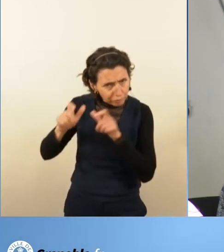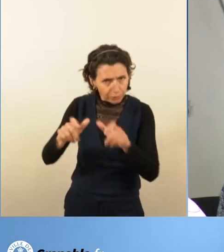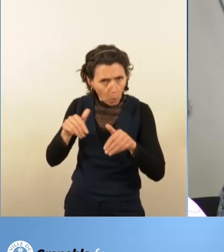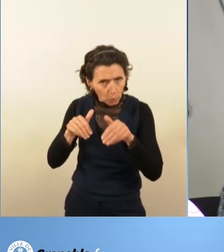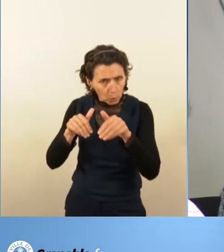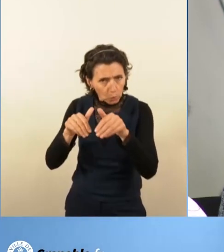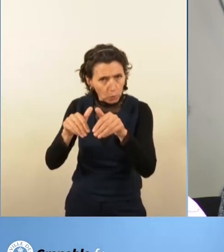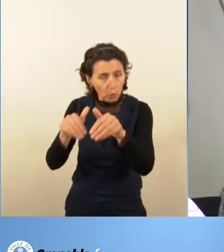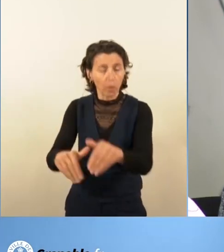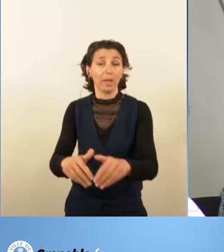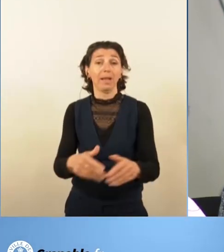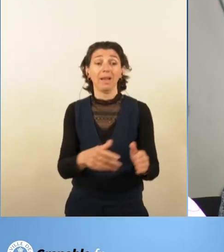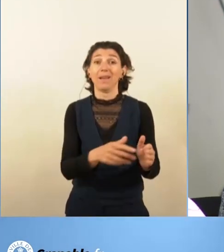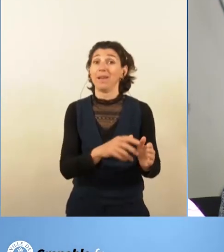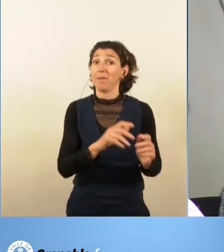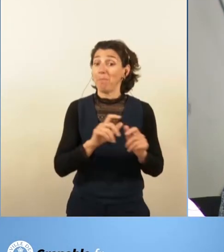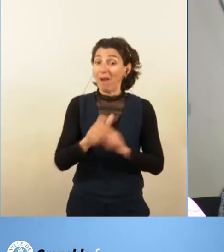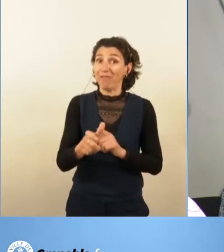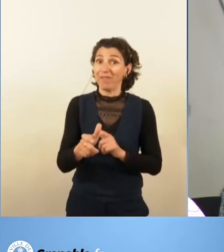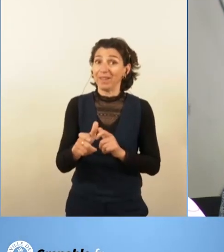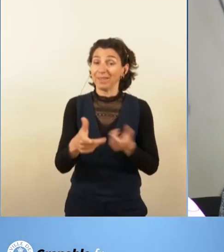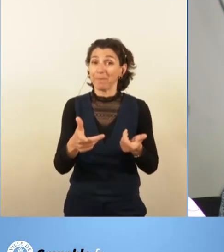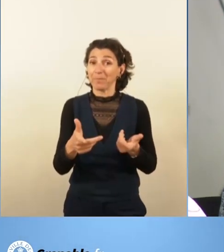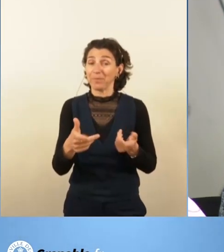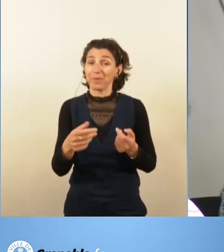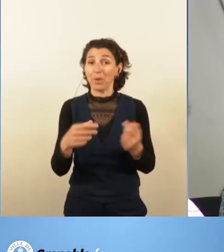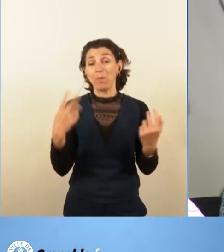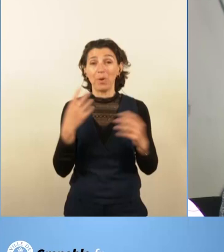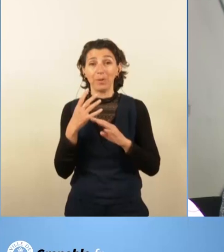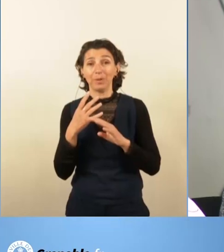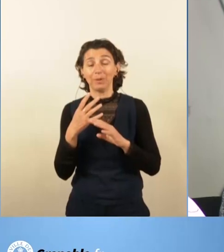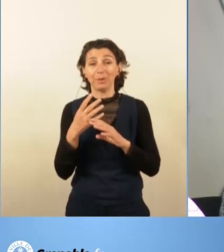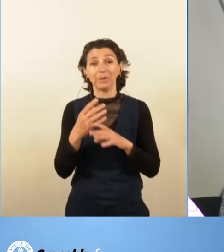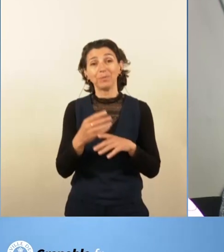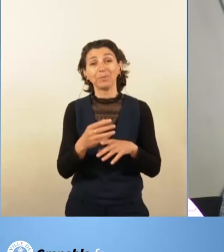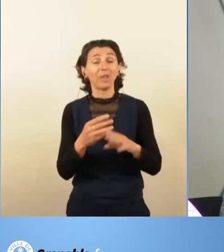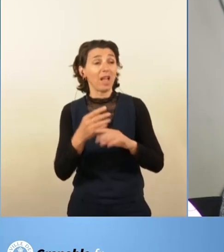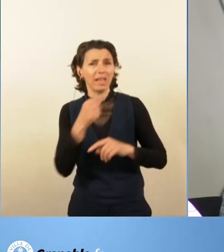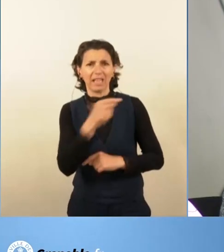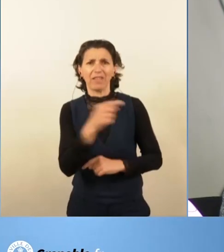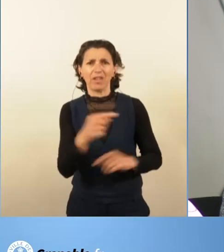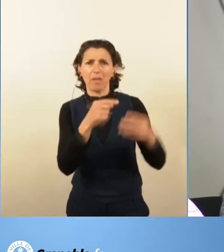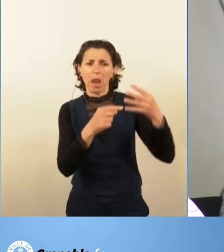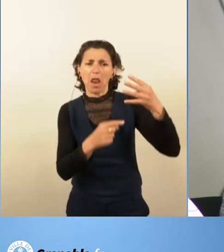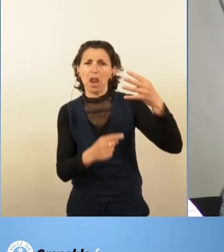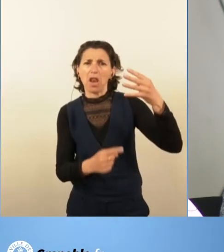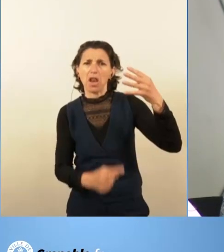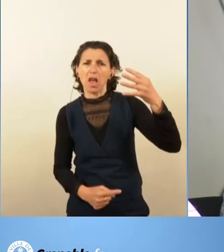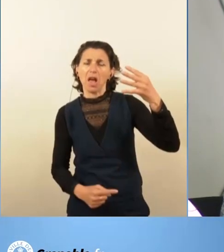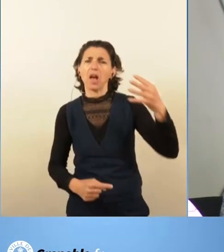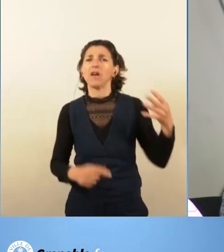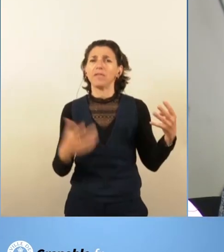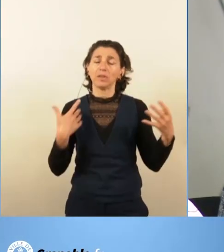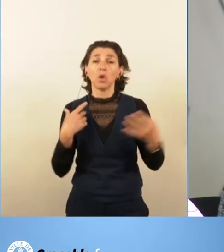nous avons obtenu petit à petit une diminution drastique du nombre d'avis négatifs des établissements souvent du